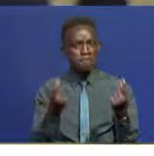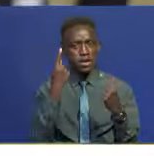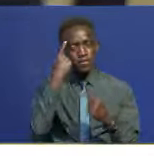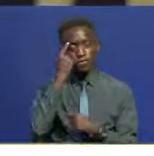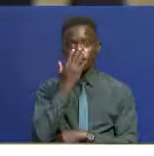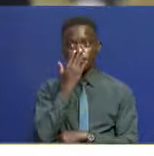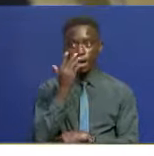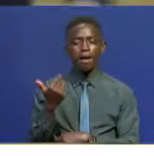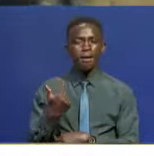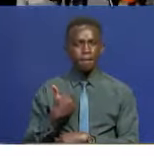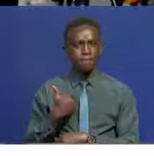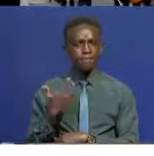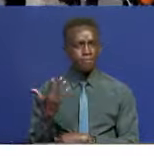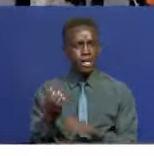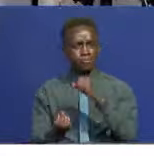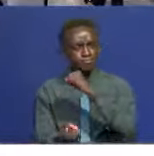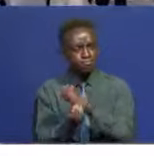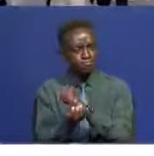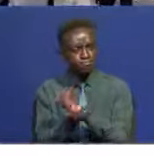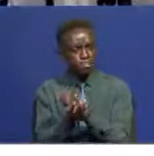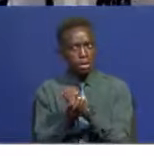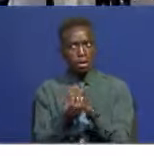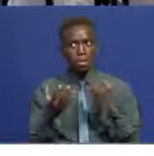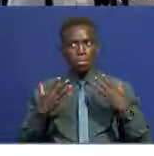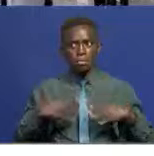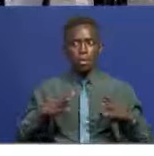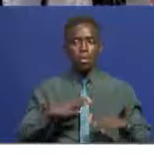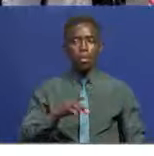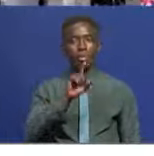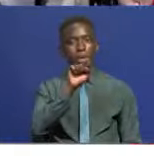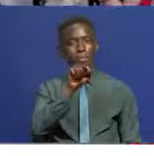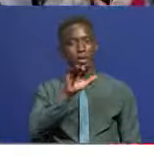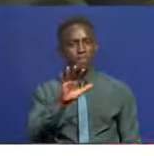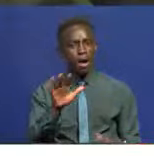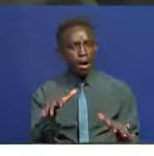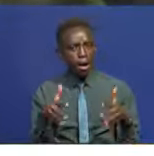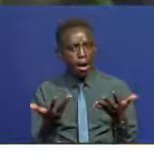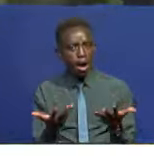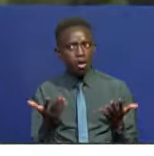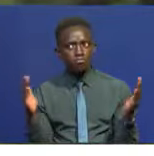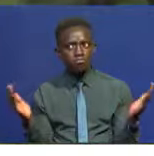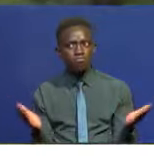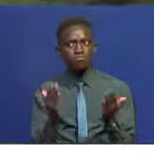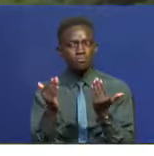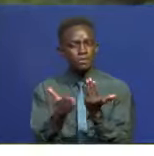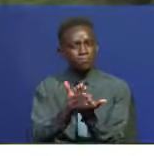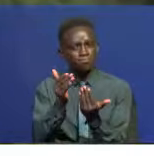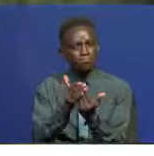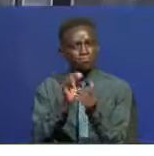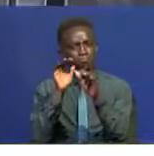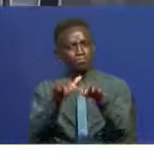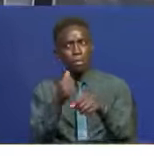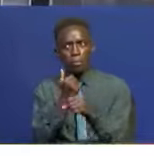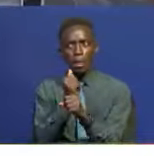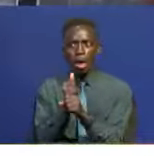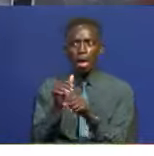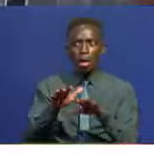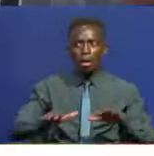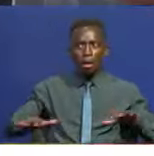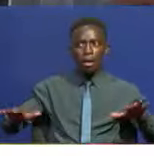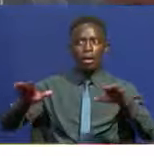jinsi wakazi 100,500 walivyokuza mji wenye utulivu kuwa na mafanikio